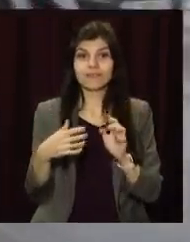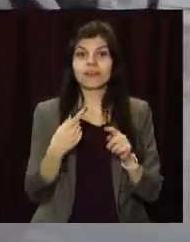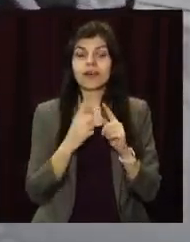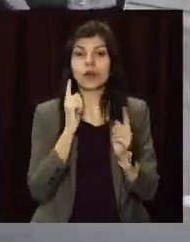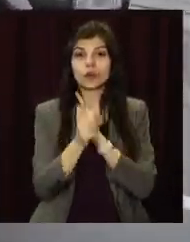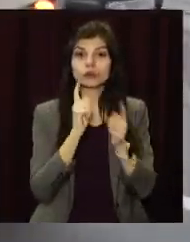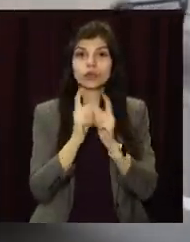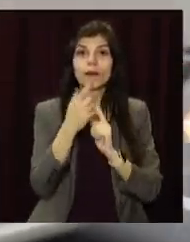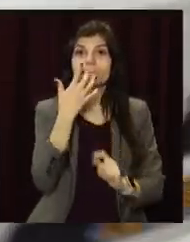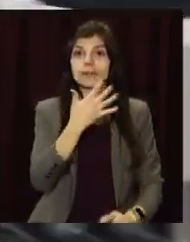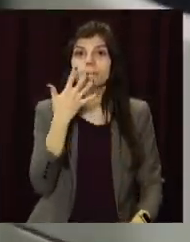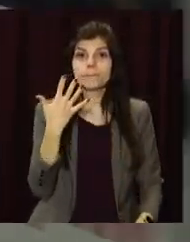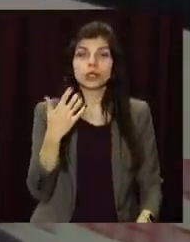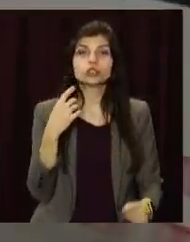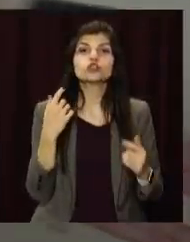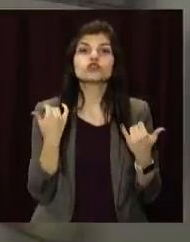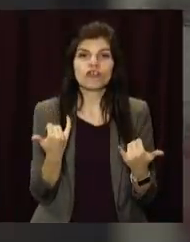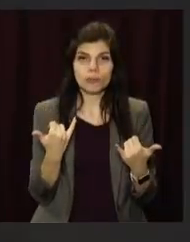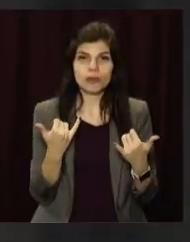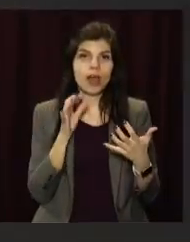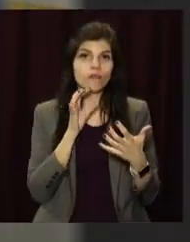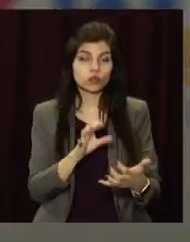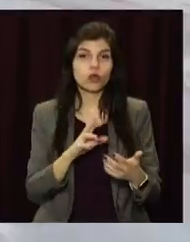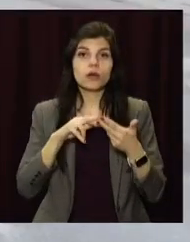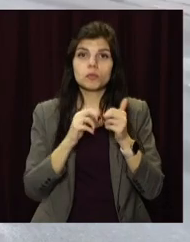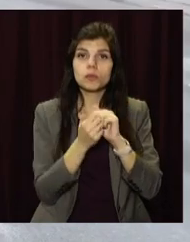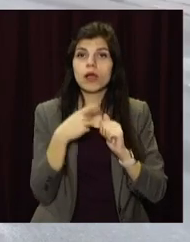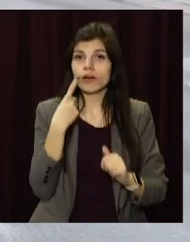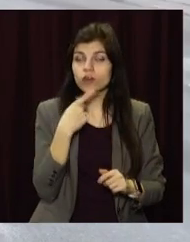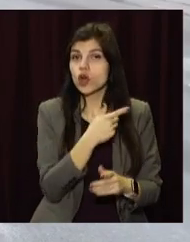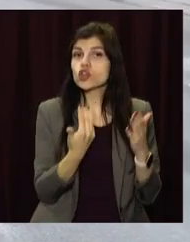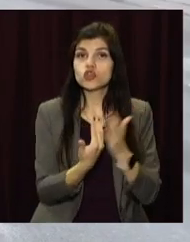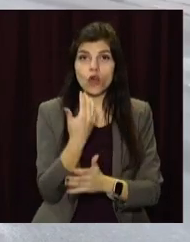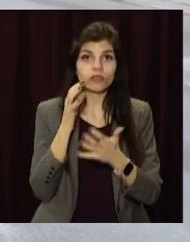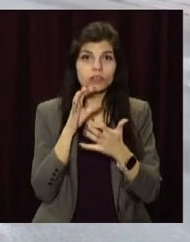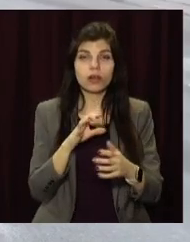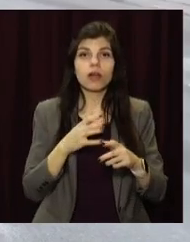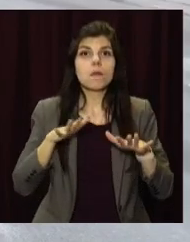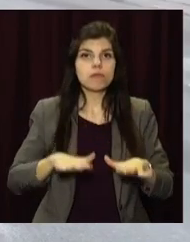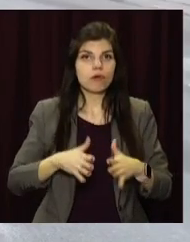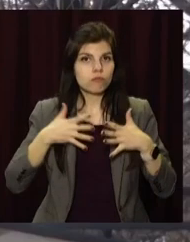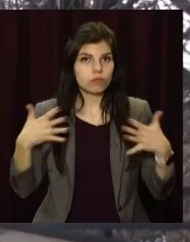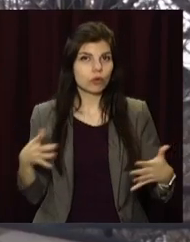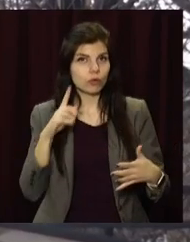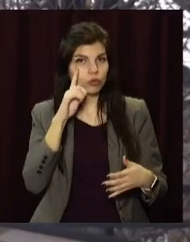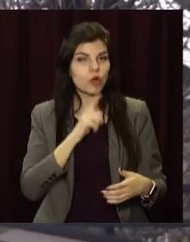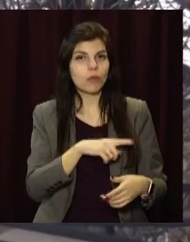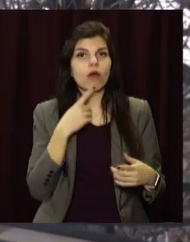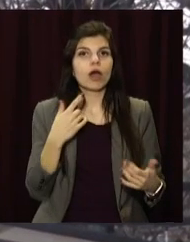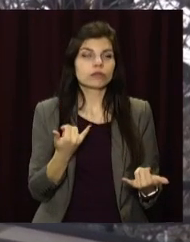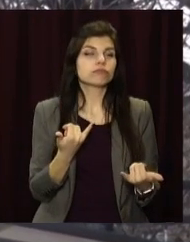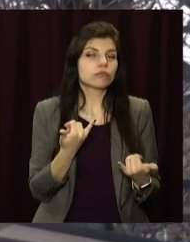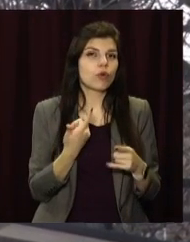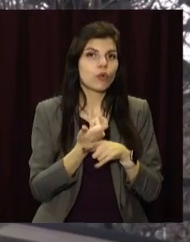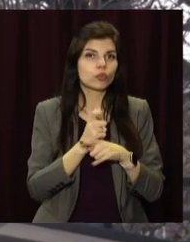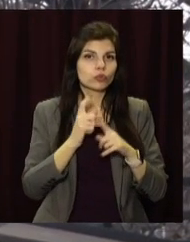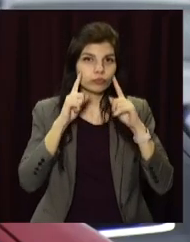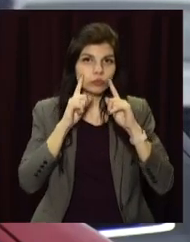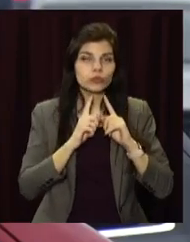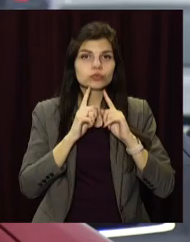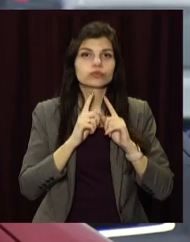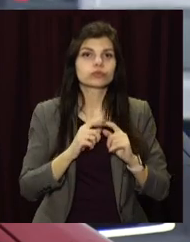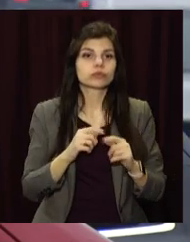Євро-5, які працюють на метані, природному газі, екологічні, комфортні, сучасні автобуси, які